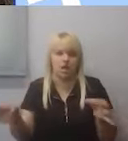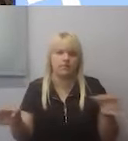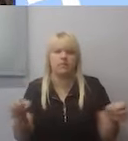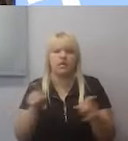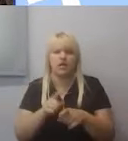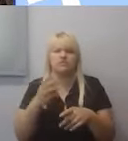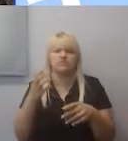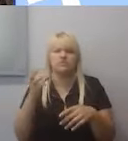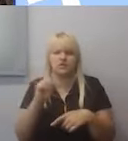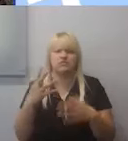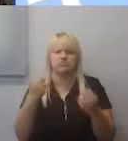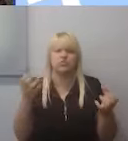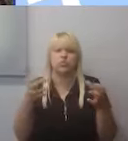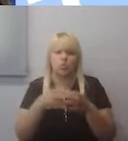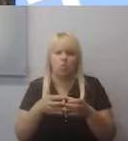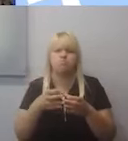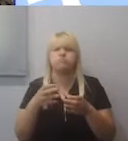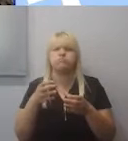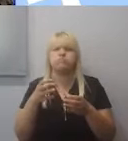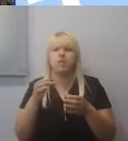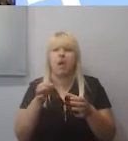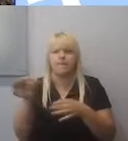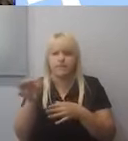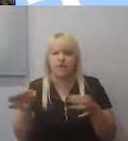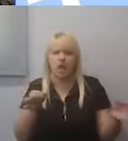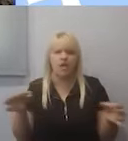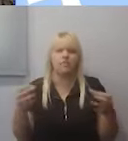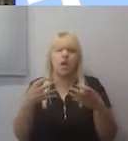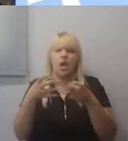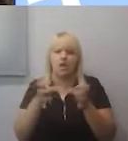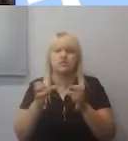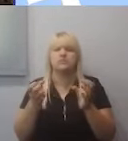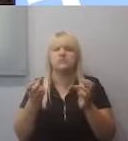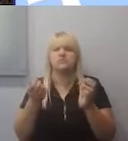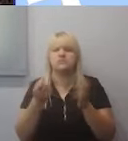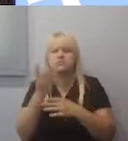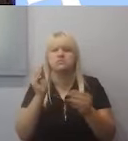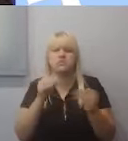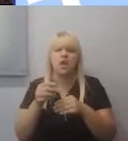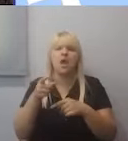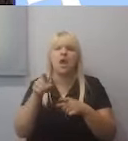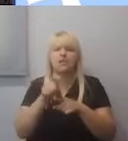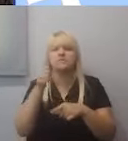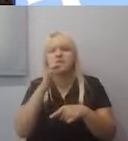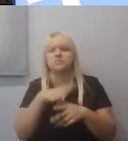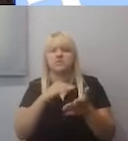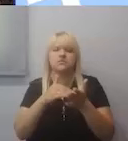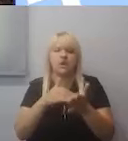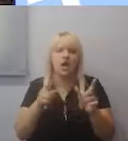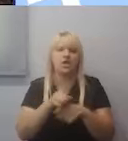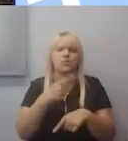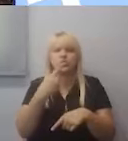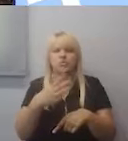apkaimj aliansei tāda vismaz sākumā izveidota vakar mēs tur tā kā sarakstījāmies un bija arī runa par to ka katrai